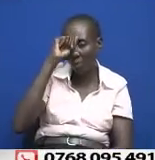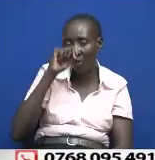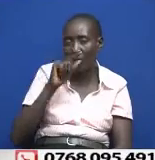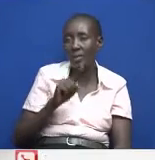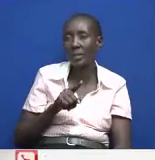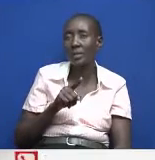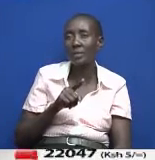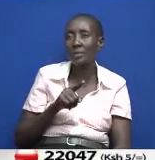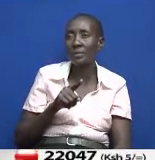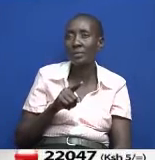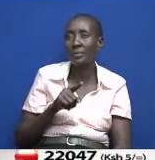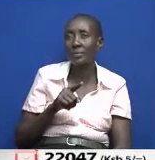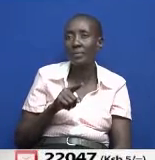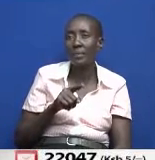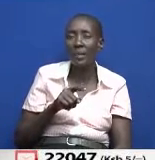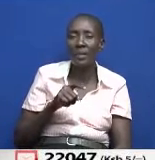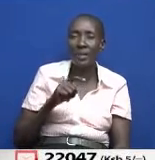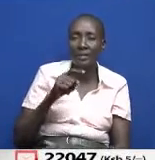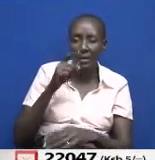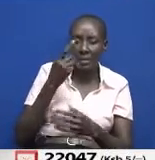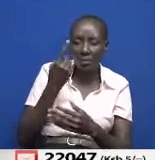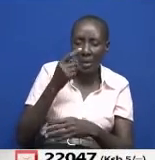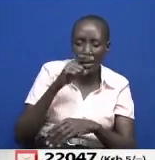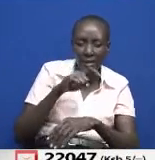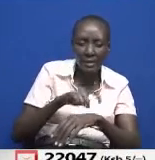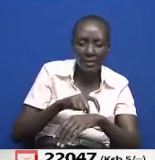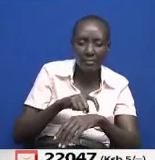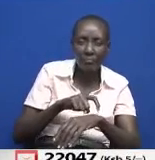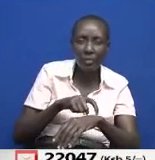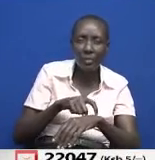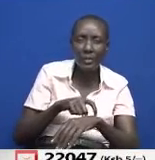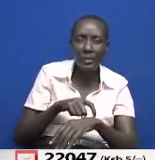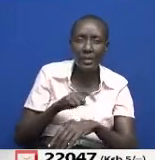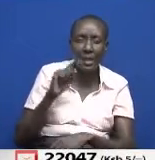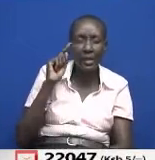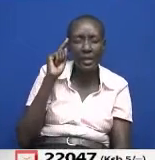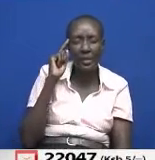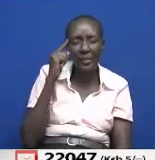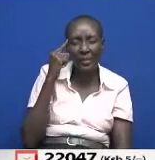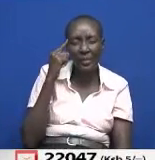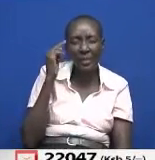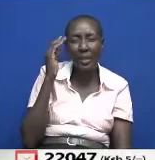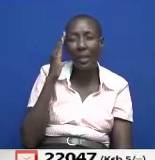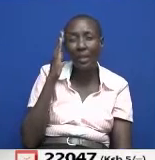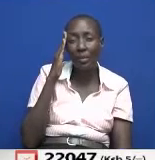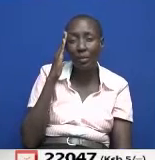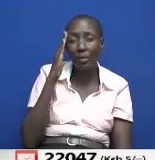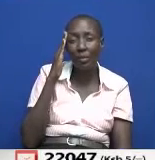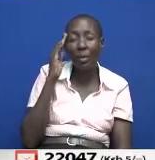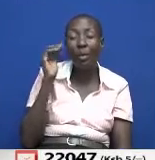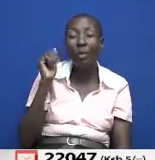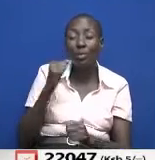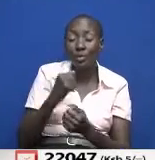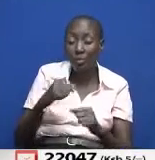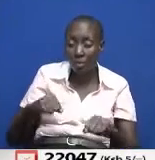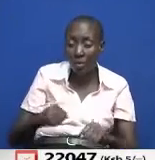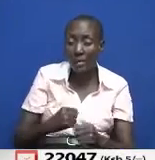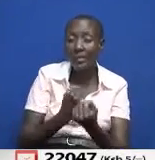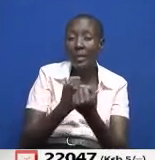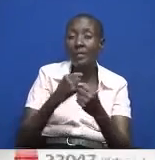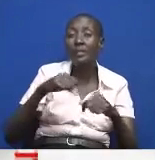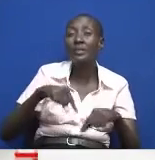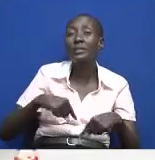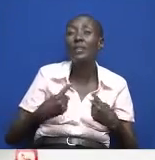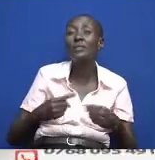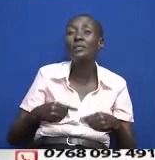to take a moment and reflect and know that small action that we can take ourselves is an action that